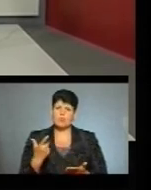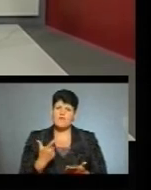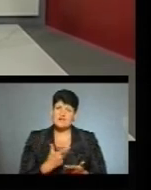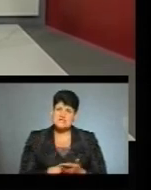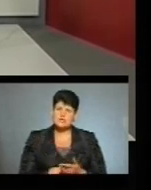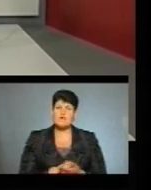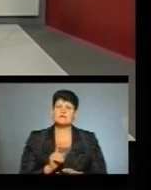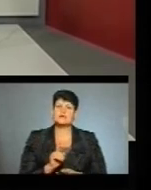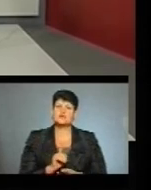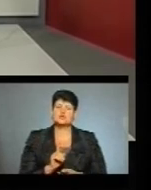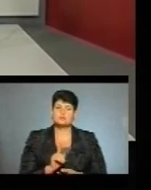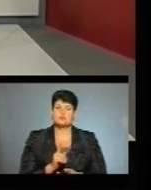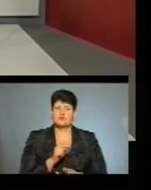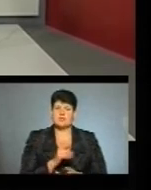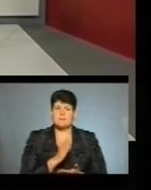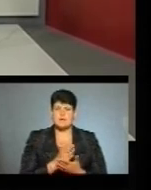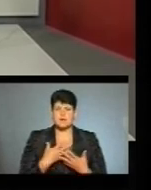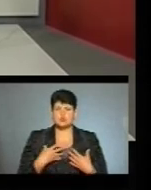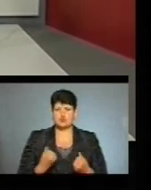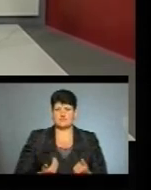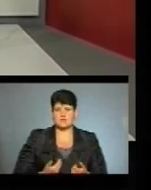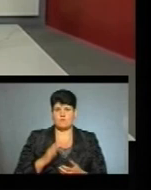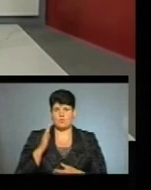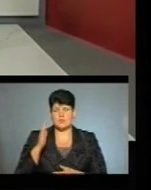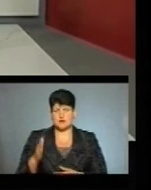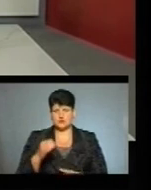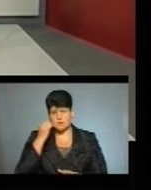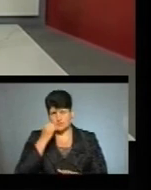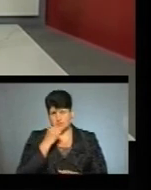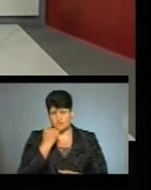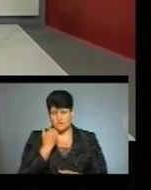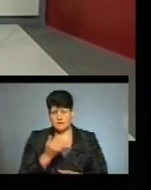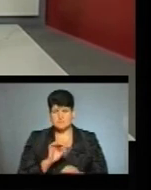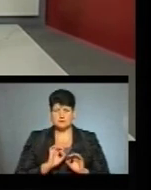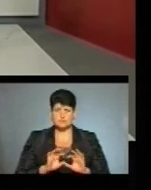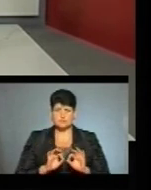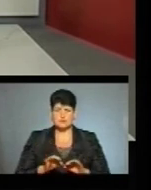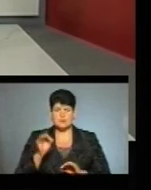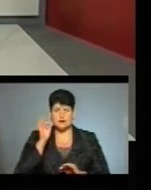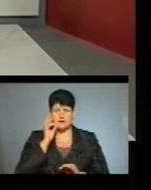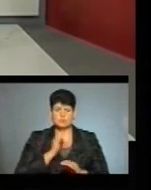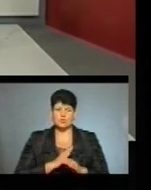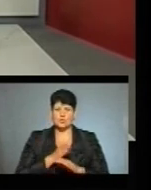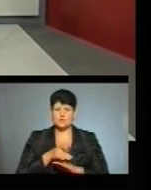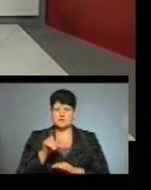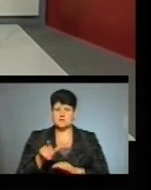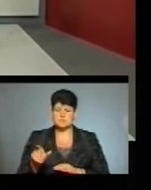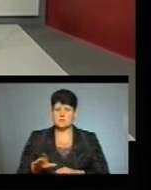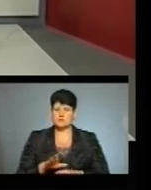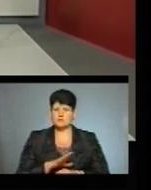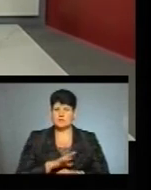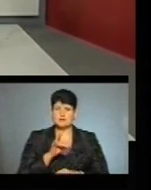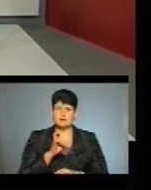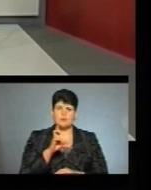вона мала здорове життя в подальшому. Дуже дякую вам за роз'яснення. Нагадую, що гостями студії були